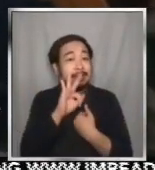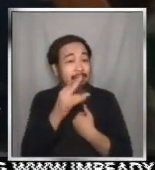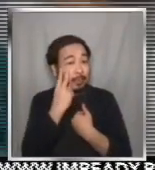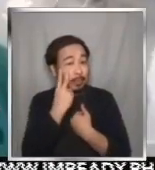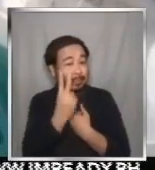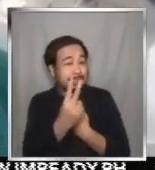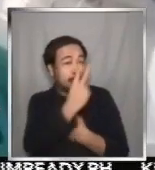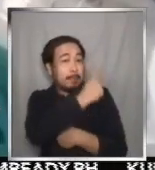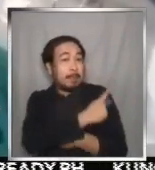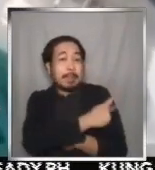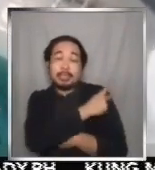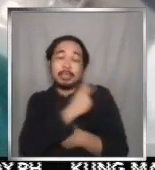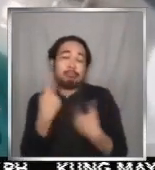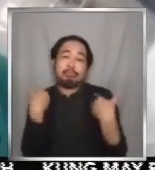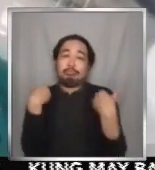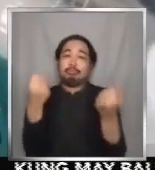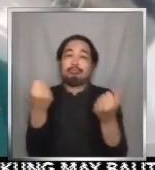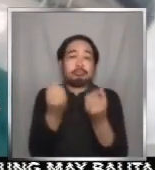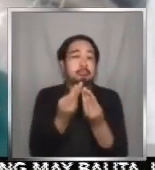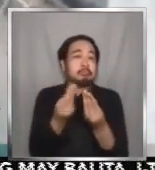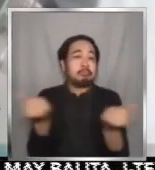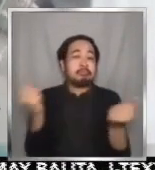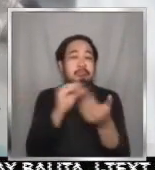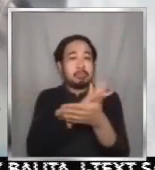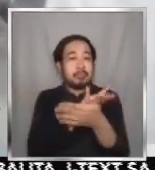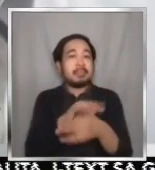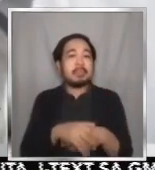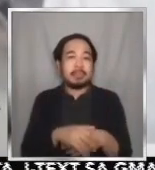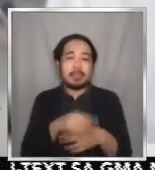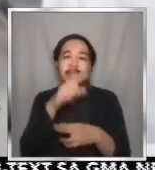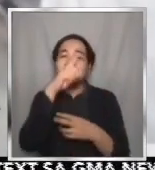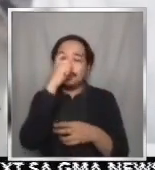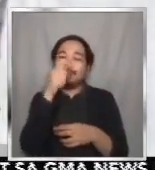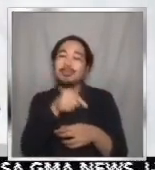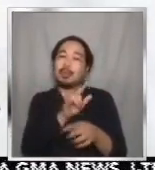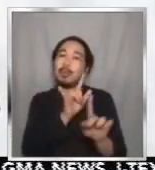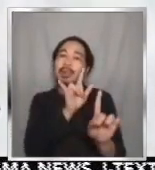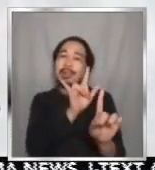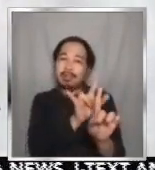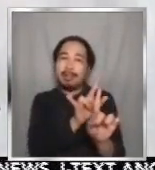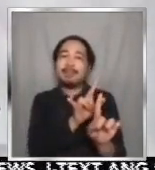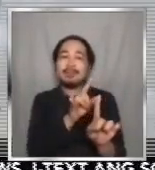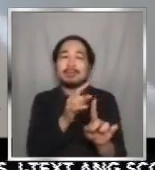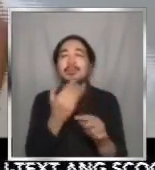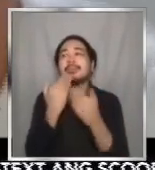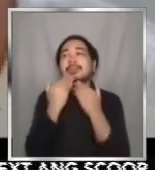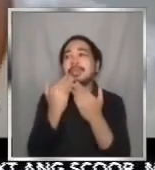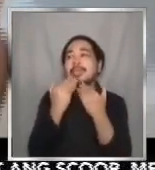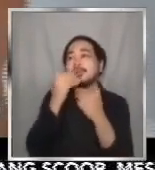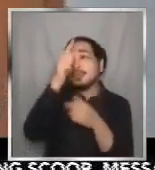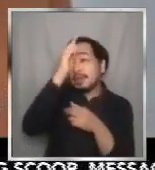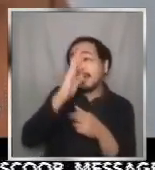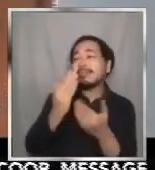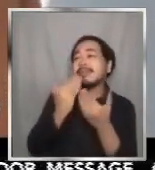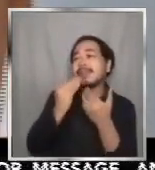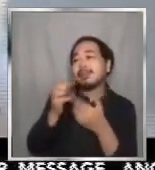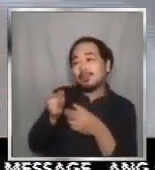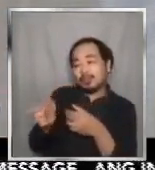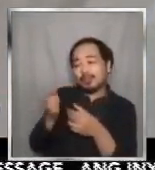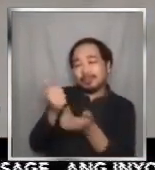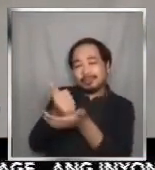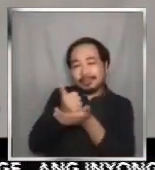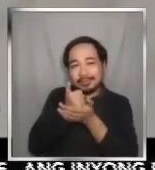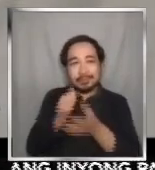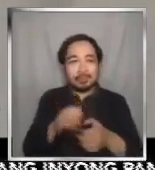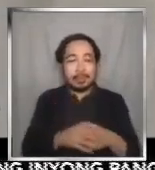pasyente. Kasi nay, mahal ka namin. Ganun. Salamat sa Diyos at salamat sa inyo. Pero kapag nag-iisa na